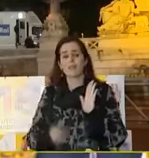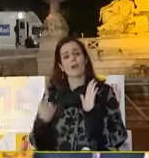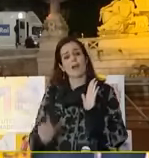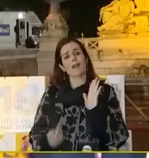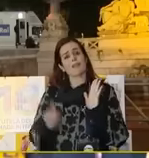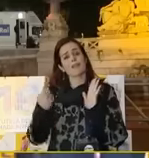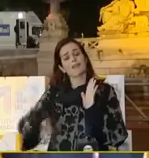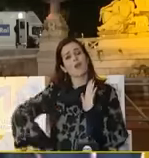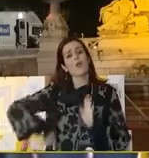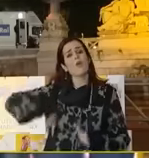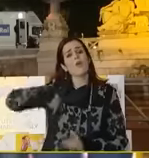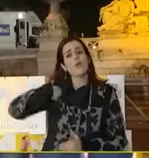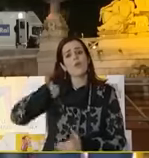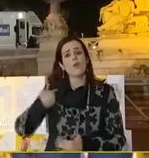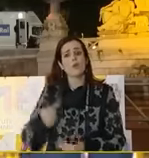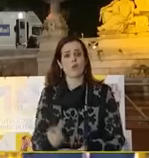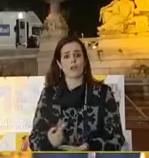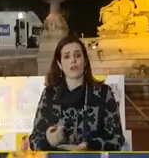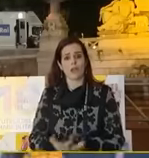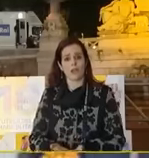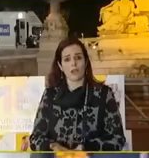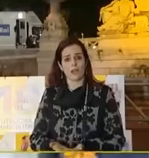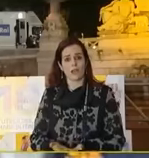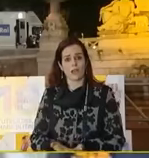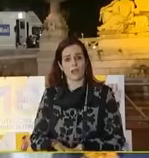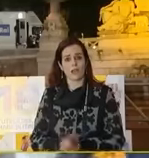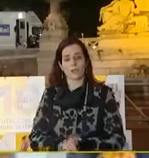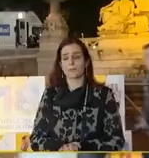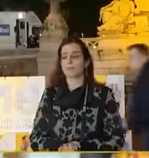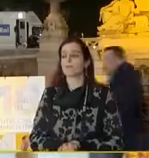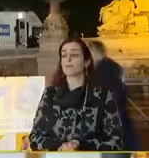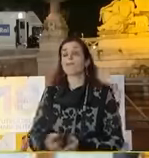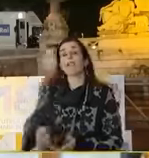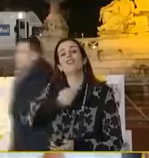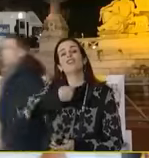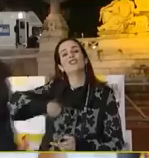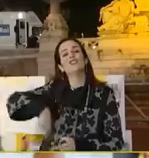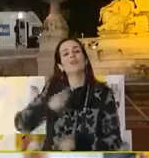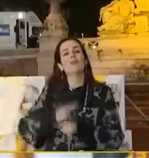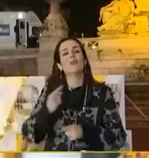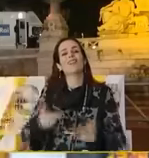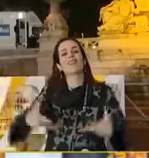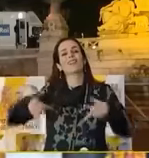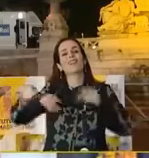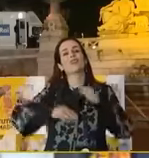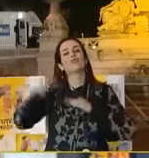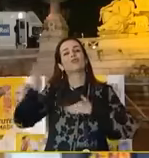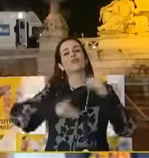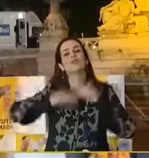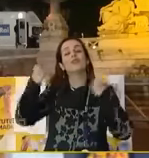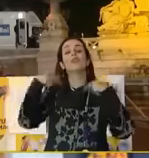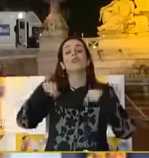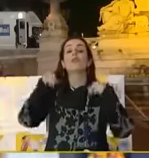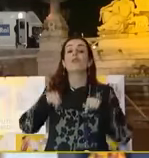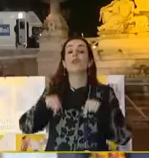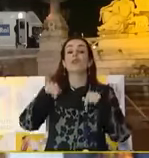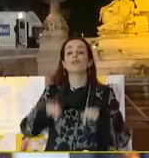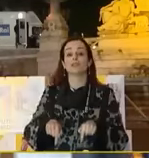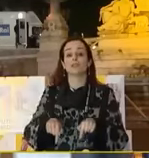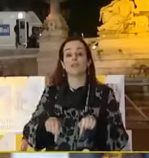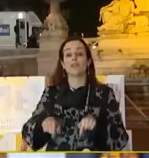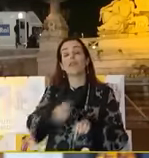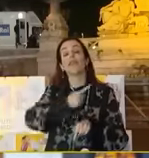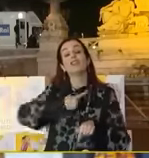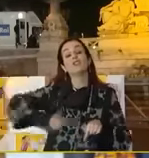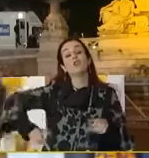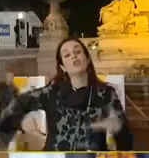sanitaria normale gli ha precluso in anni o in mesi. Noi ricostruiremo tutto questo e lo ricostruiremo